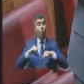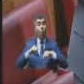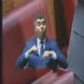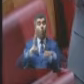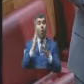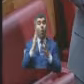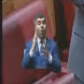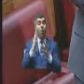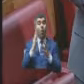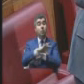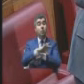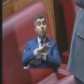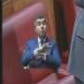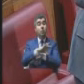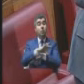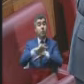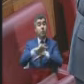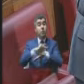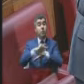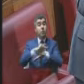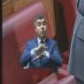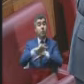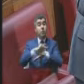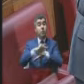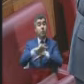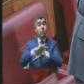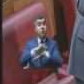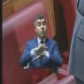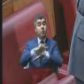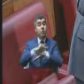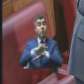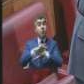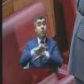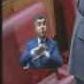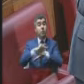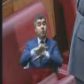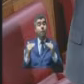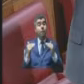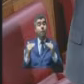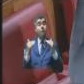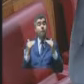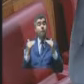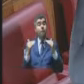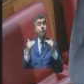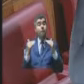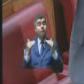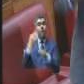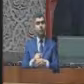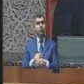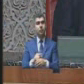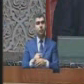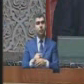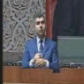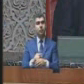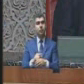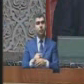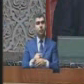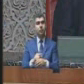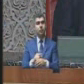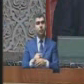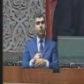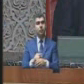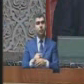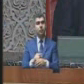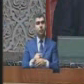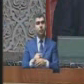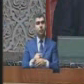الإدارة والذي تابعه الموظف بالتزام من الإدارة وبتوافق مع الإدارة، غير الشهادات المحصل